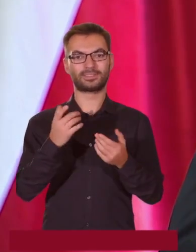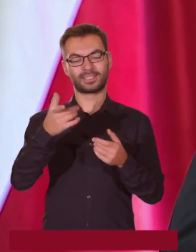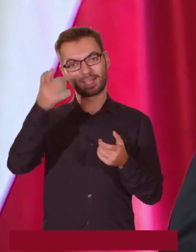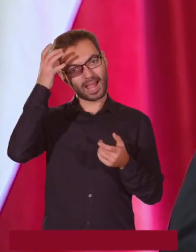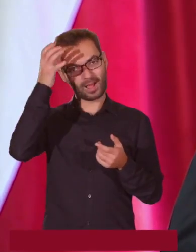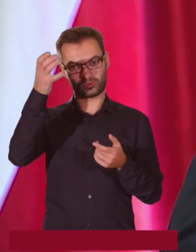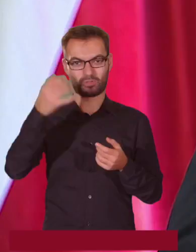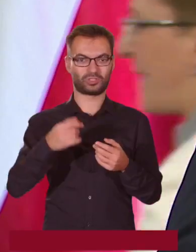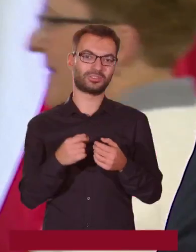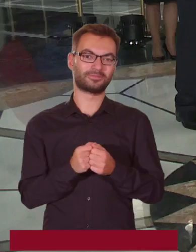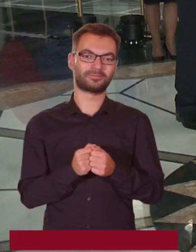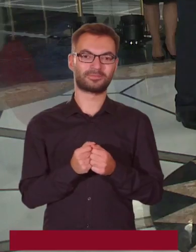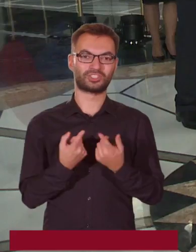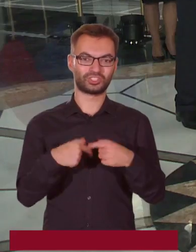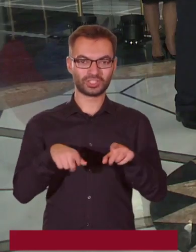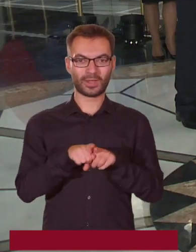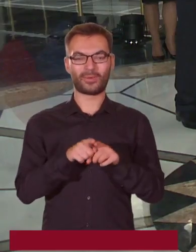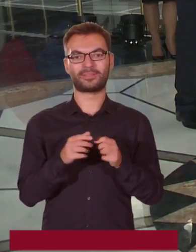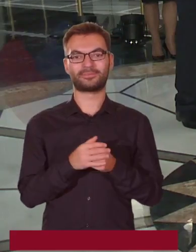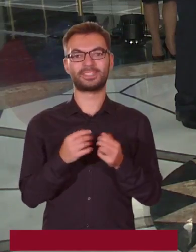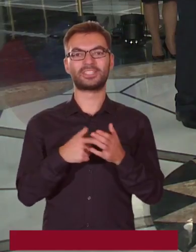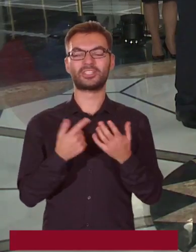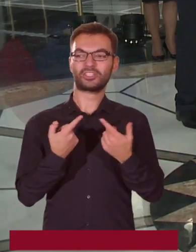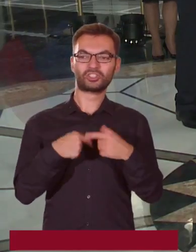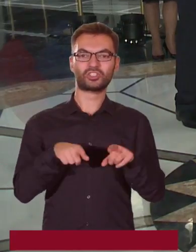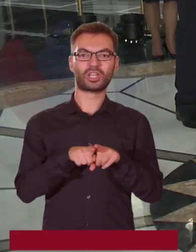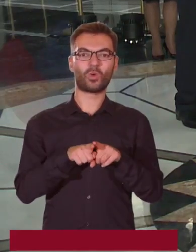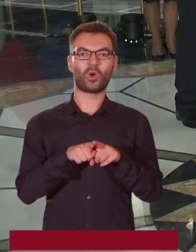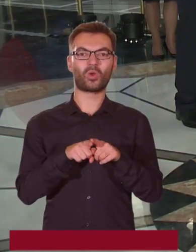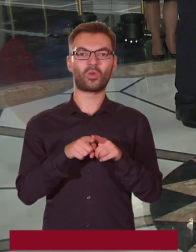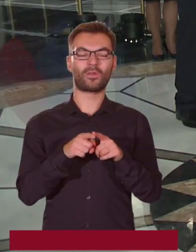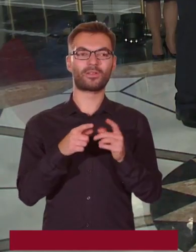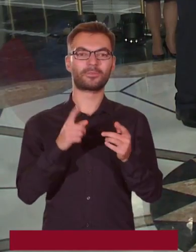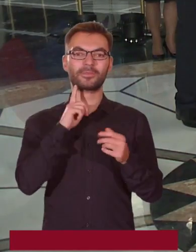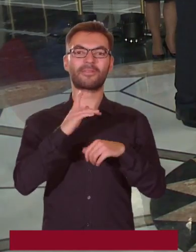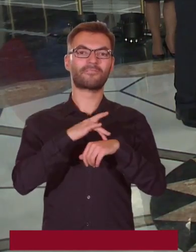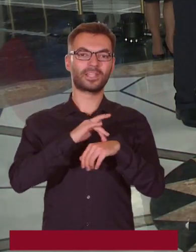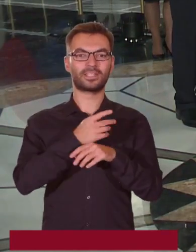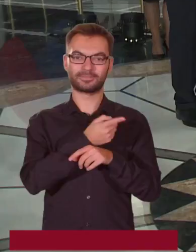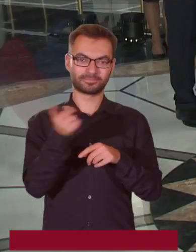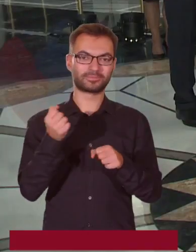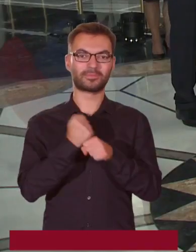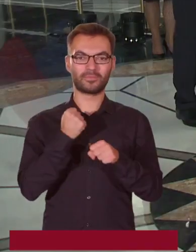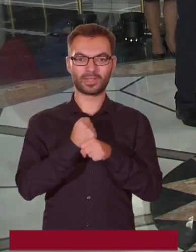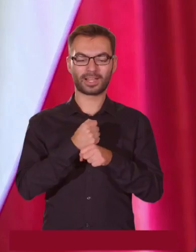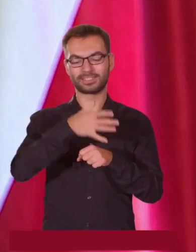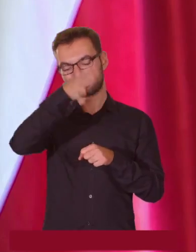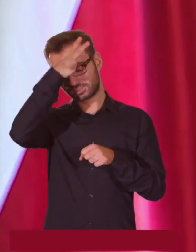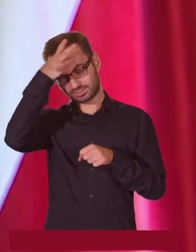To dzieło to wynik państwa pracy, państwa wysiłku, państwa